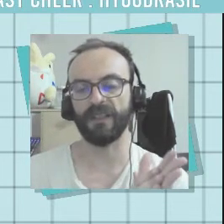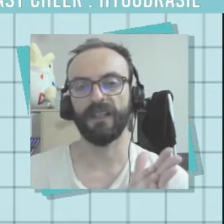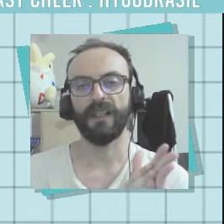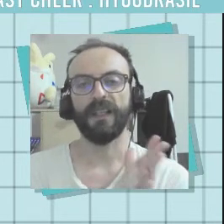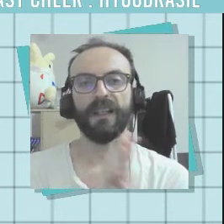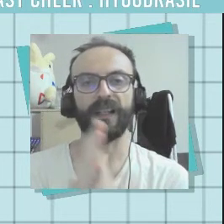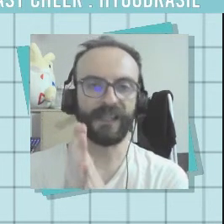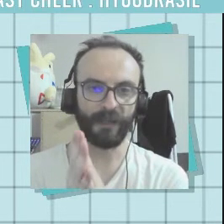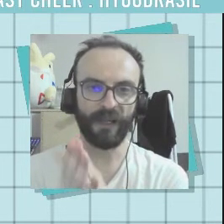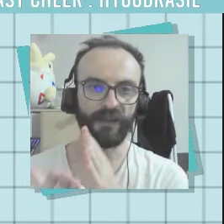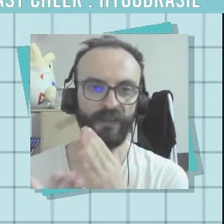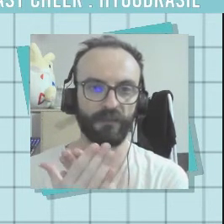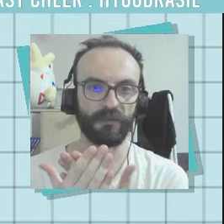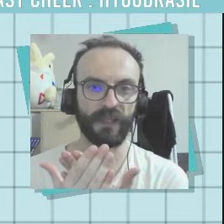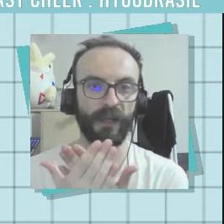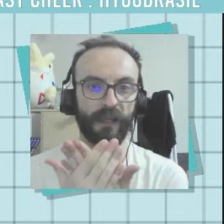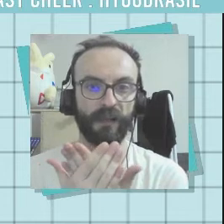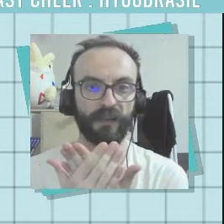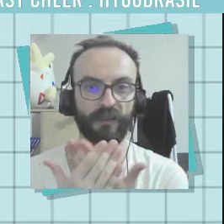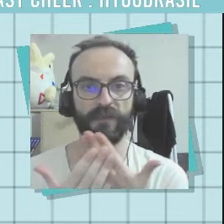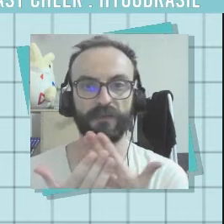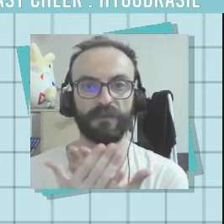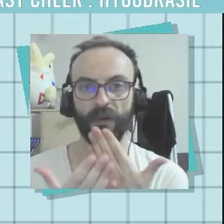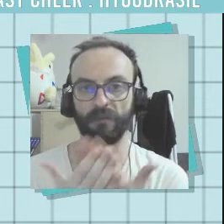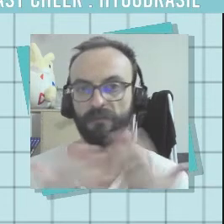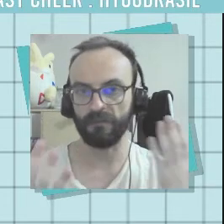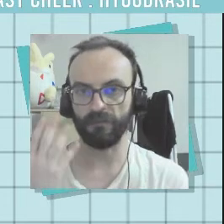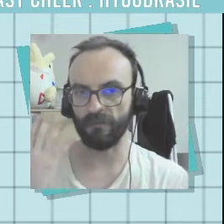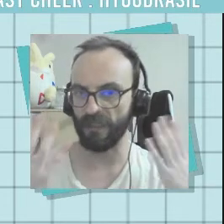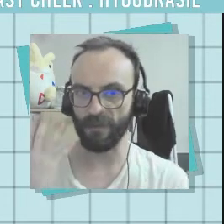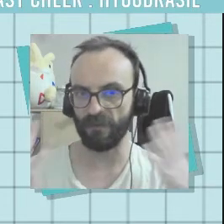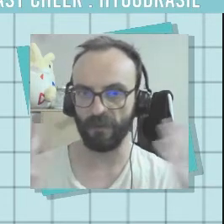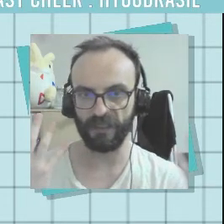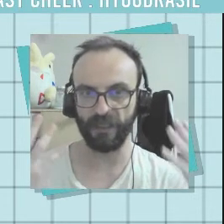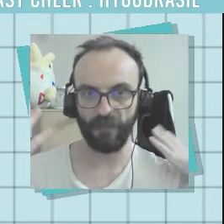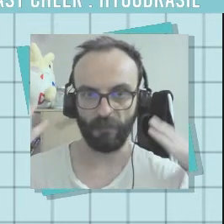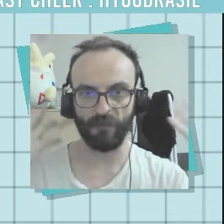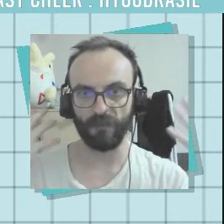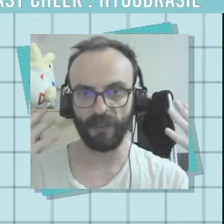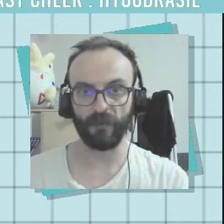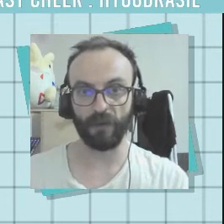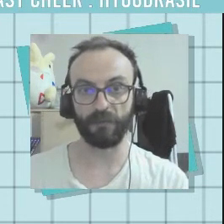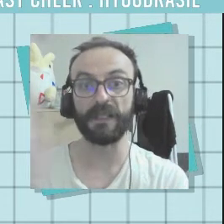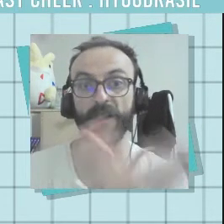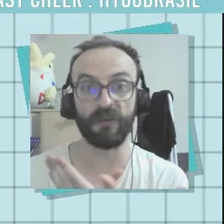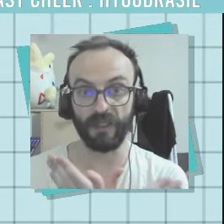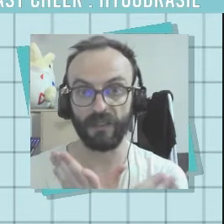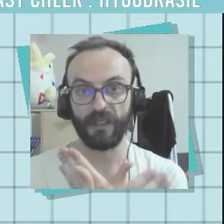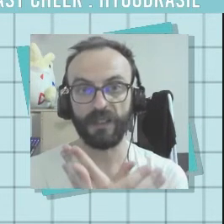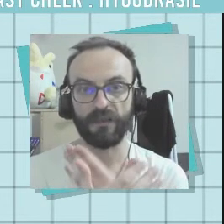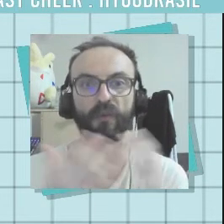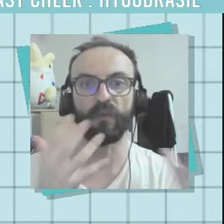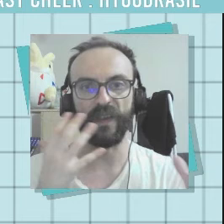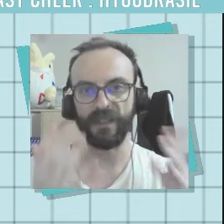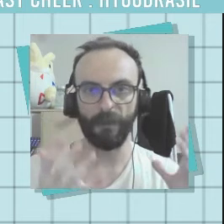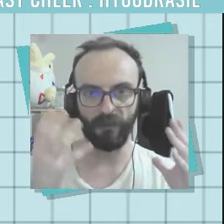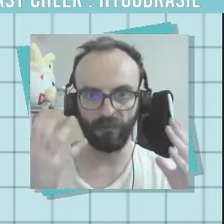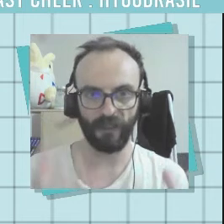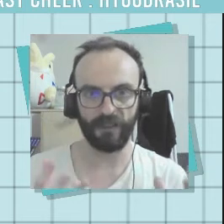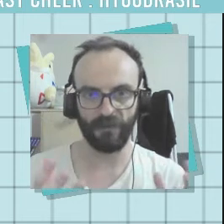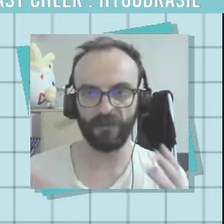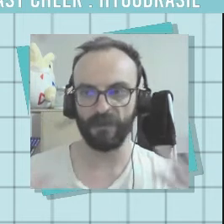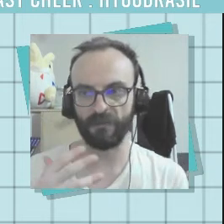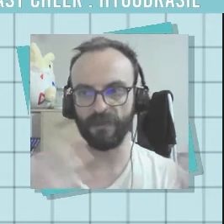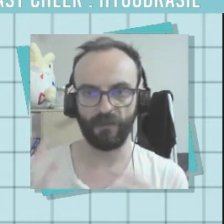2D. La caméra, quand elle vous filme, elle transforme l'espace 3D qu'il y a, donc la profondeur et tout, elle en fait une image 2D. Donc vous êtes capable de